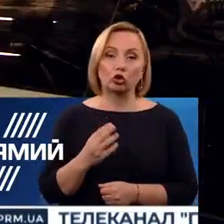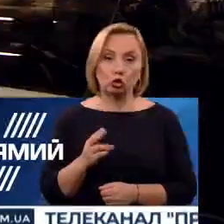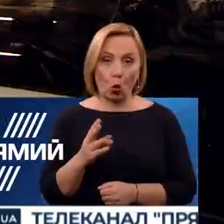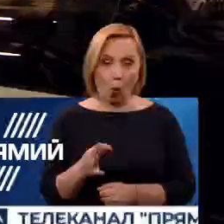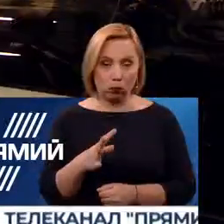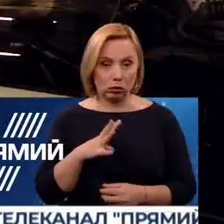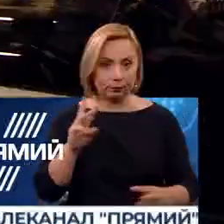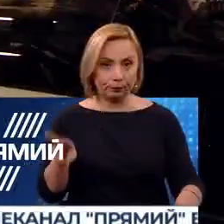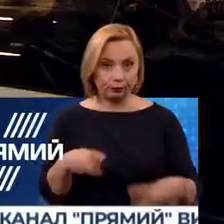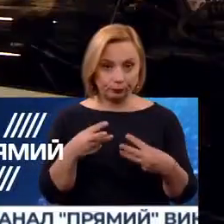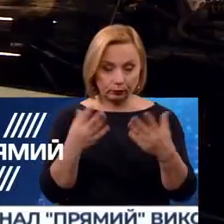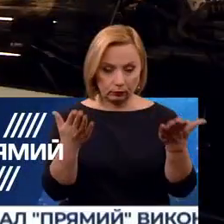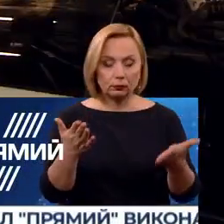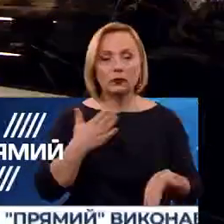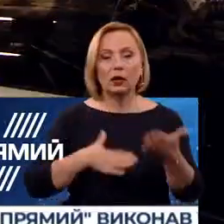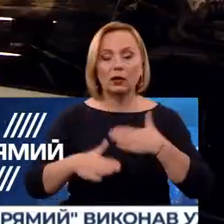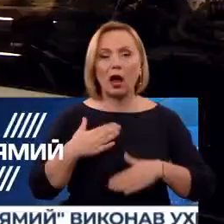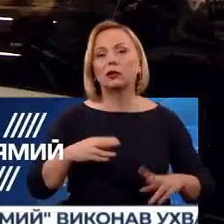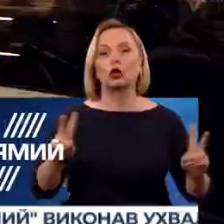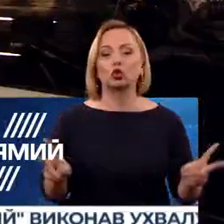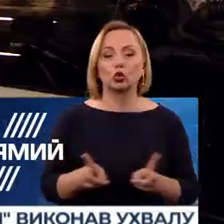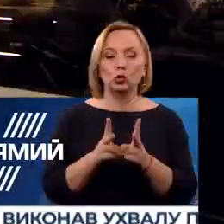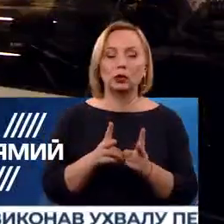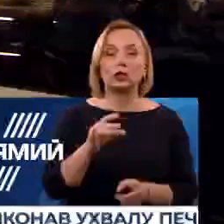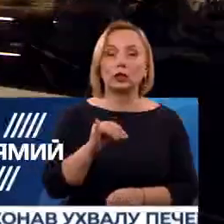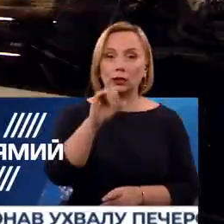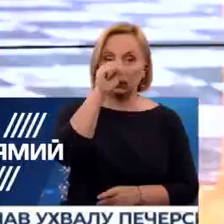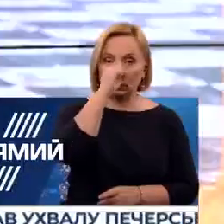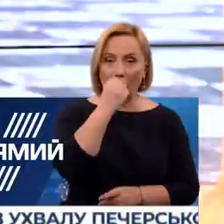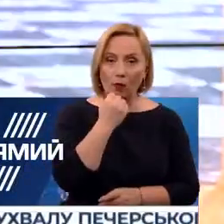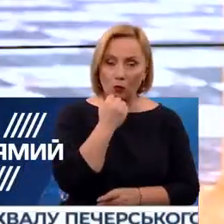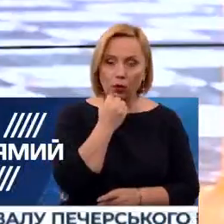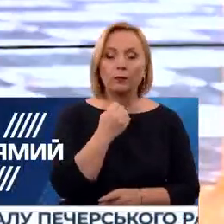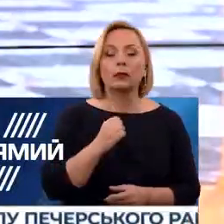зв'язку. Пане Олеже, рада зустрічі і дякую. І так само підбиваємо підсумки.